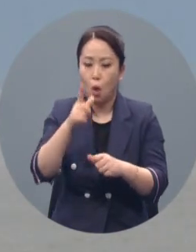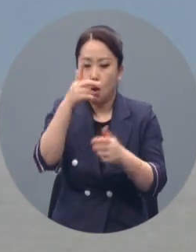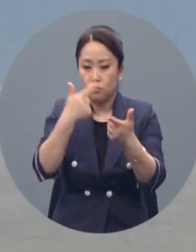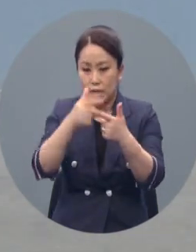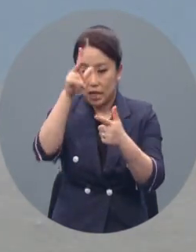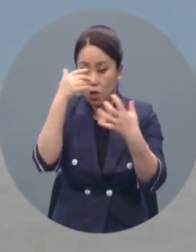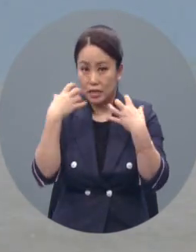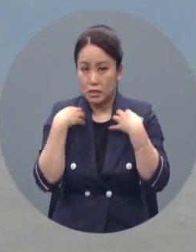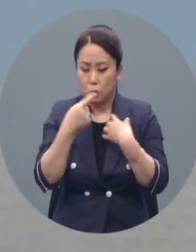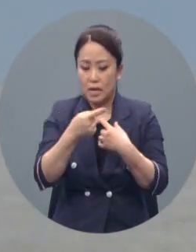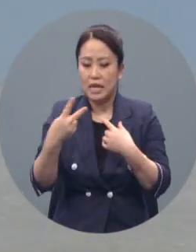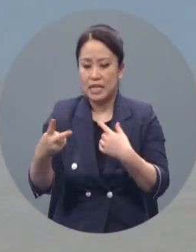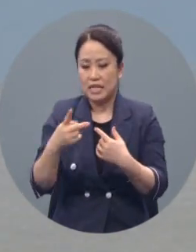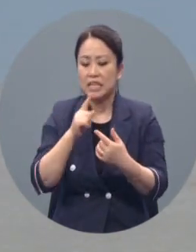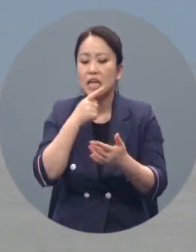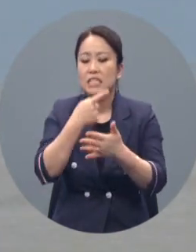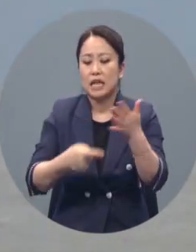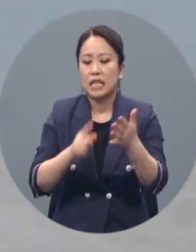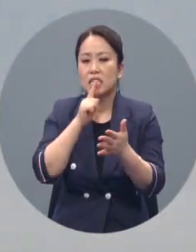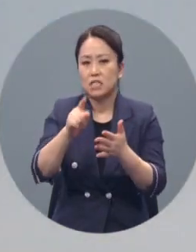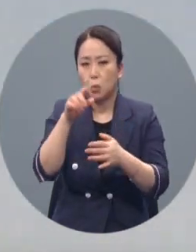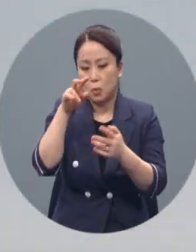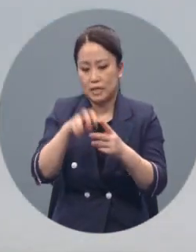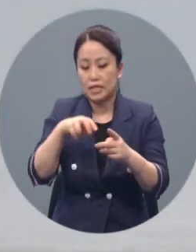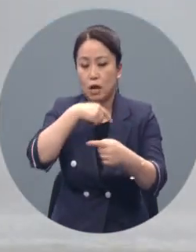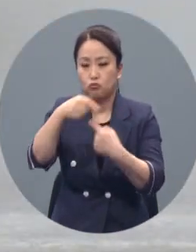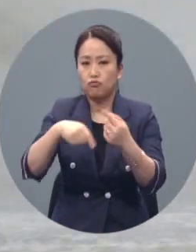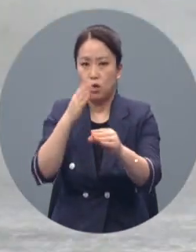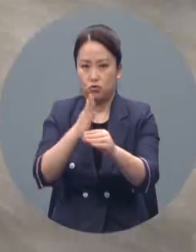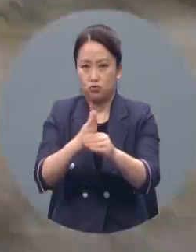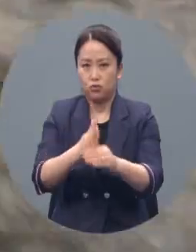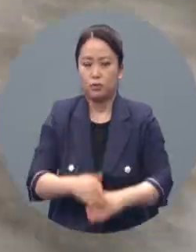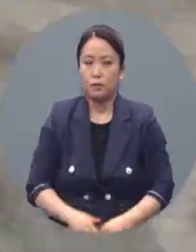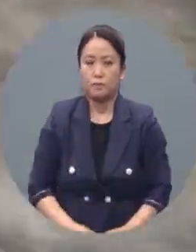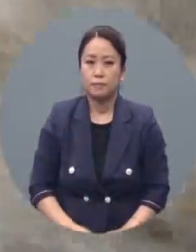운영하고 있습니다. 지금까지 부산 밀락수변공원에서 MBC 뉴스 김윤아입니다.